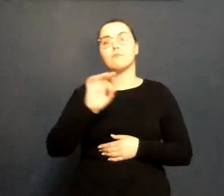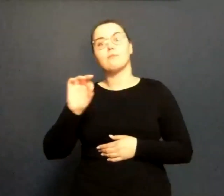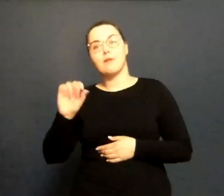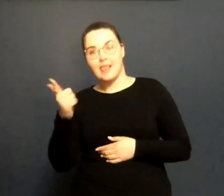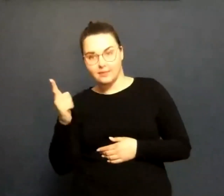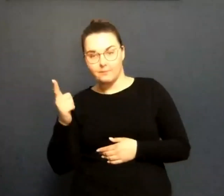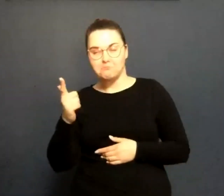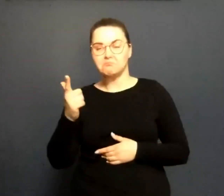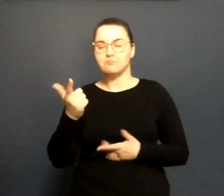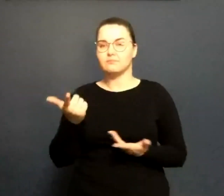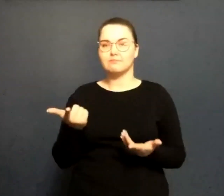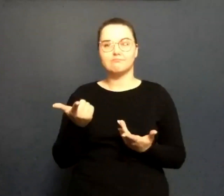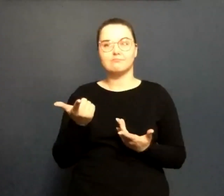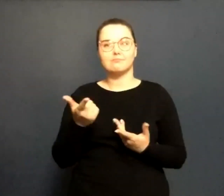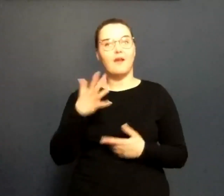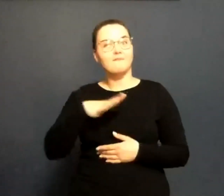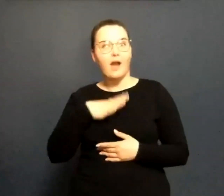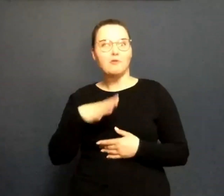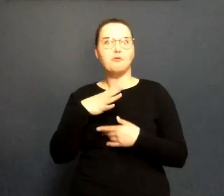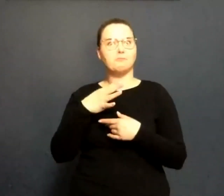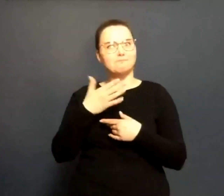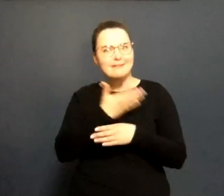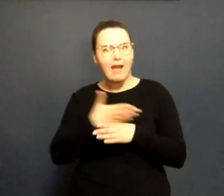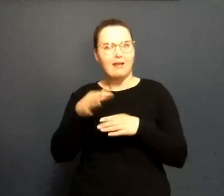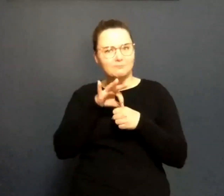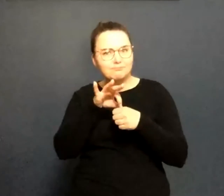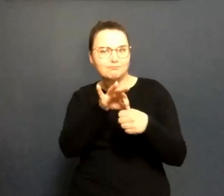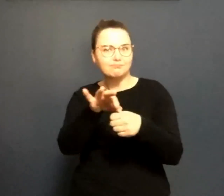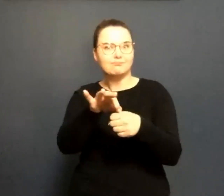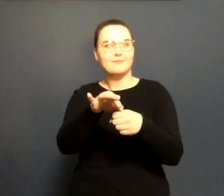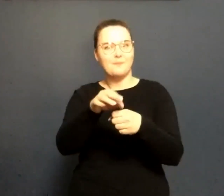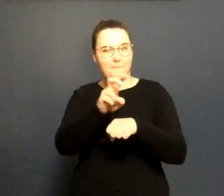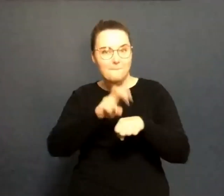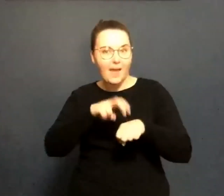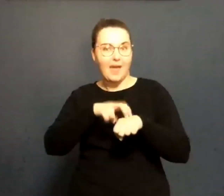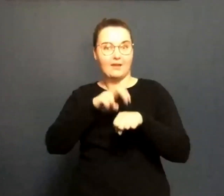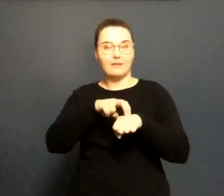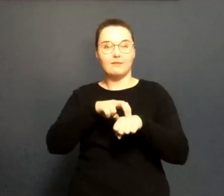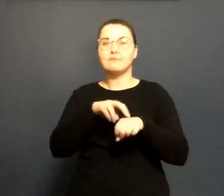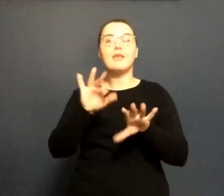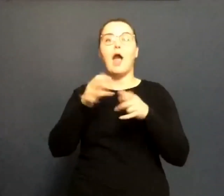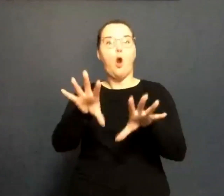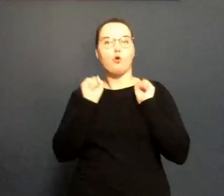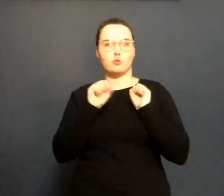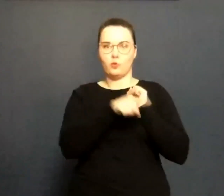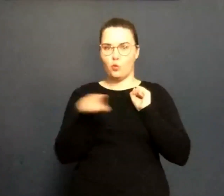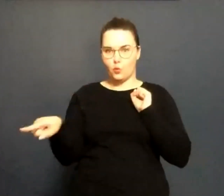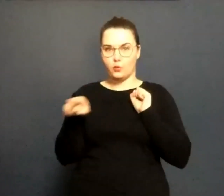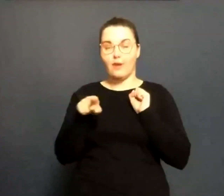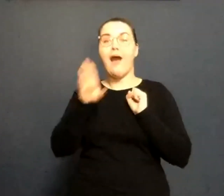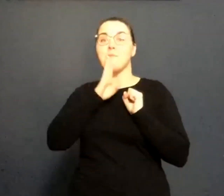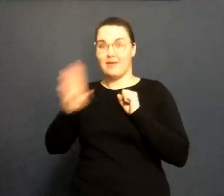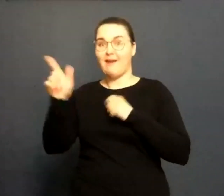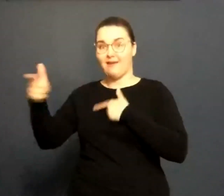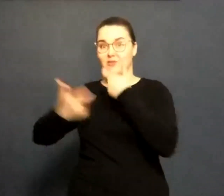zobaczyć, jaki jest sposób postrzegania osób nieheteronormatywnych. Natomiast rzeczywiście Amerykanie robią takie badania